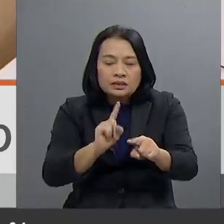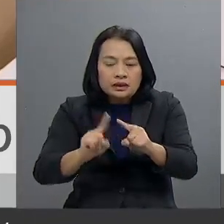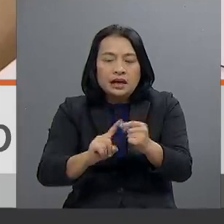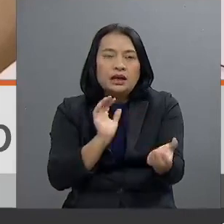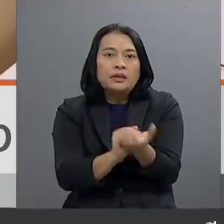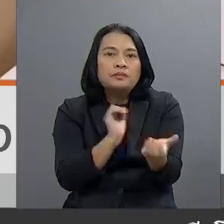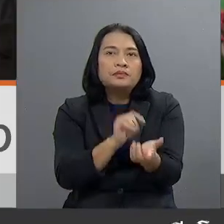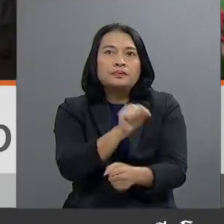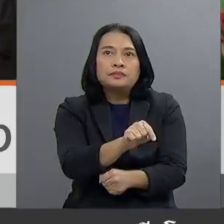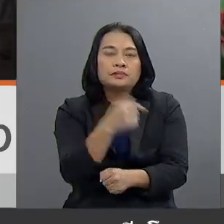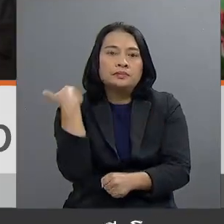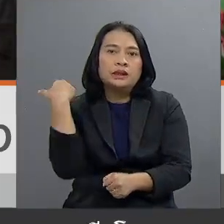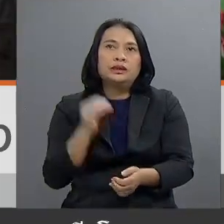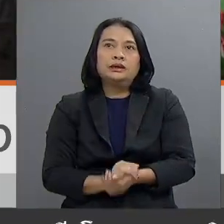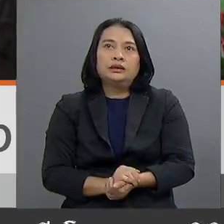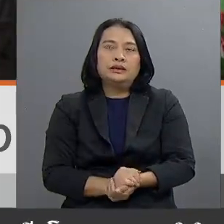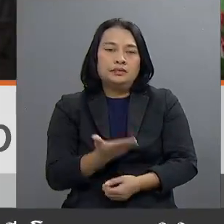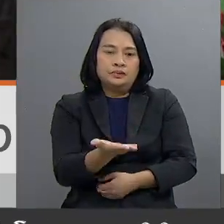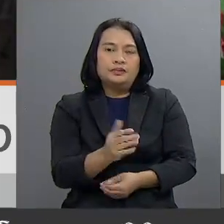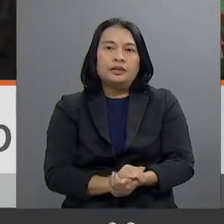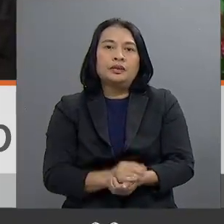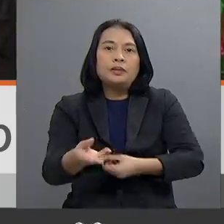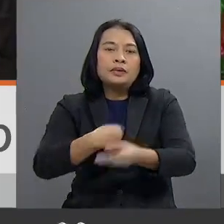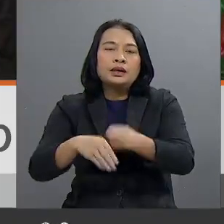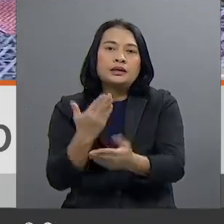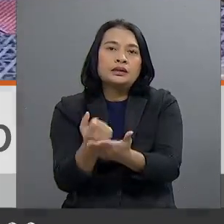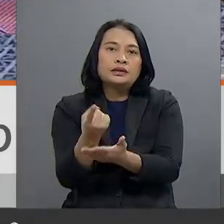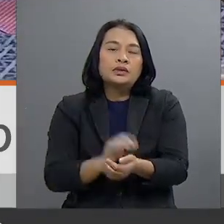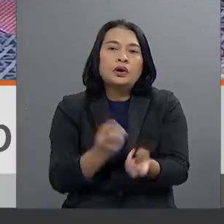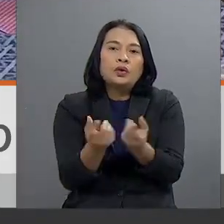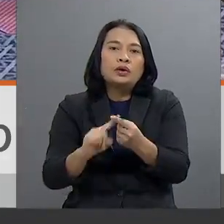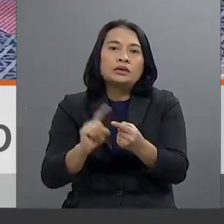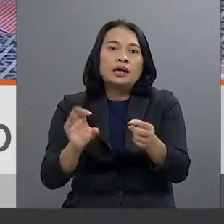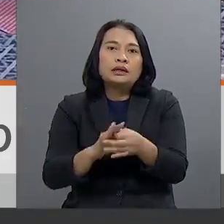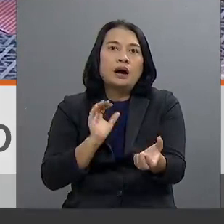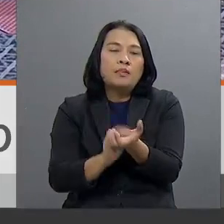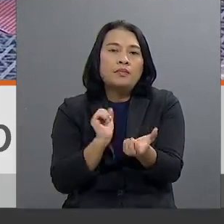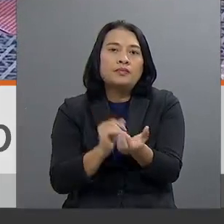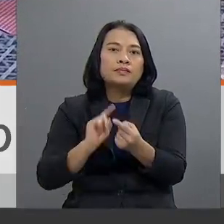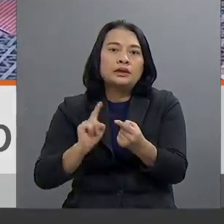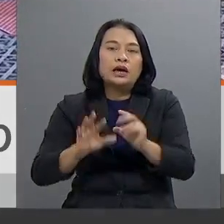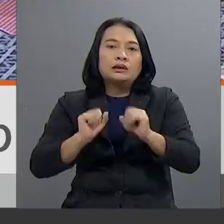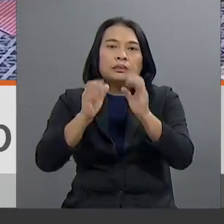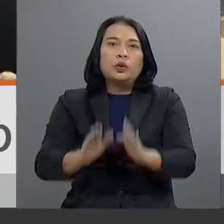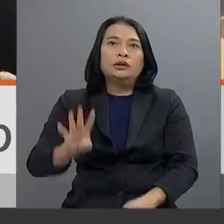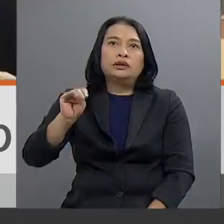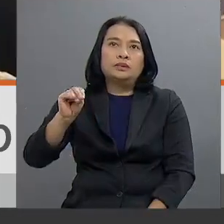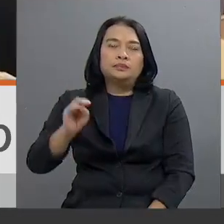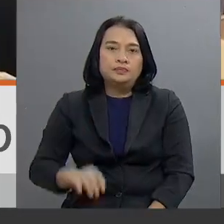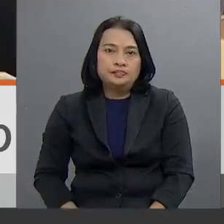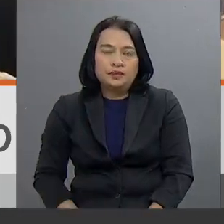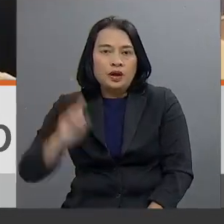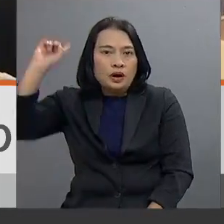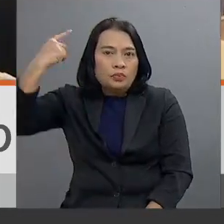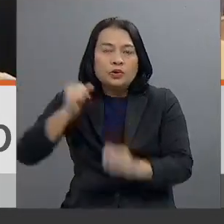เป็นไพ่ชิปแทนเงินสดและอุปกรณ์การเล่นพนันจำนวนหนึ่งจับนักพนันได้ทั้งหมด40คนในจำนวนนี้เป็นหญิงชาวจีน2